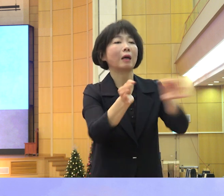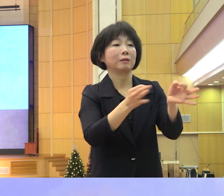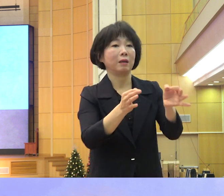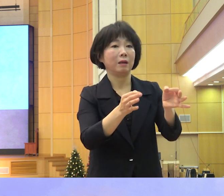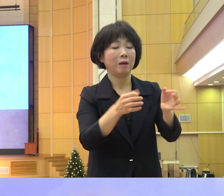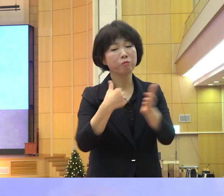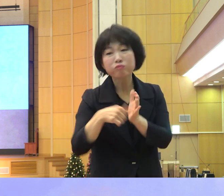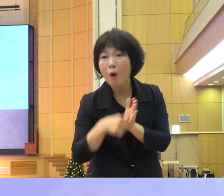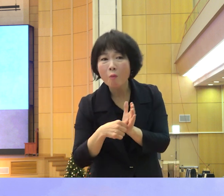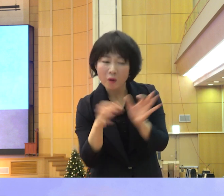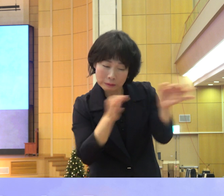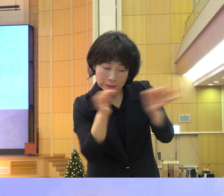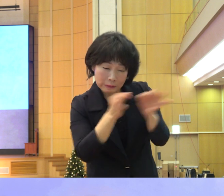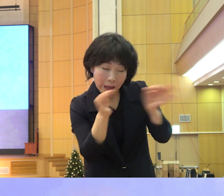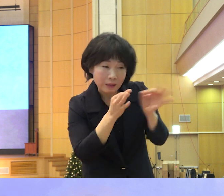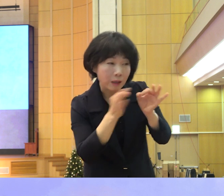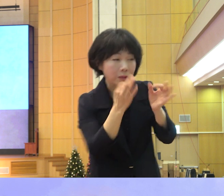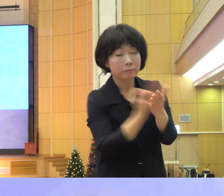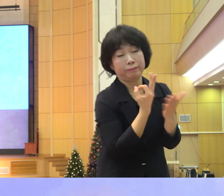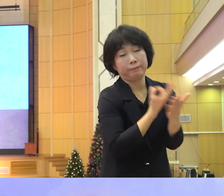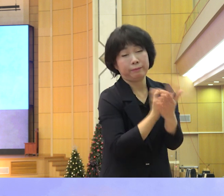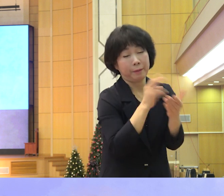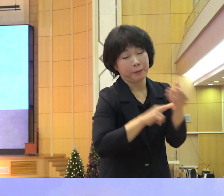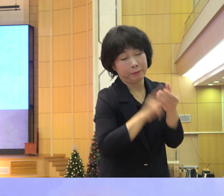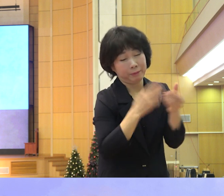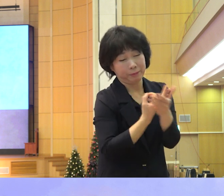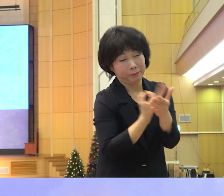거지. 여러분 장사하는 사람